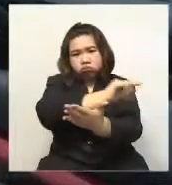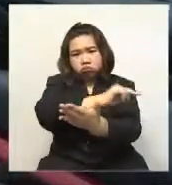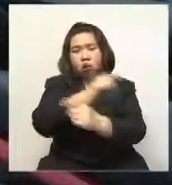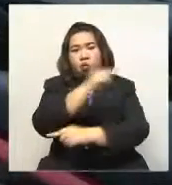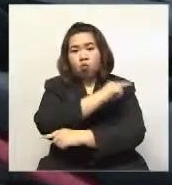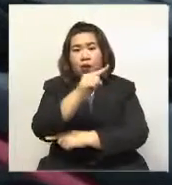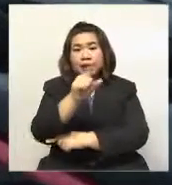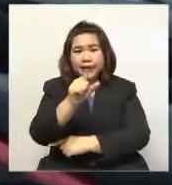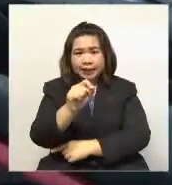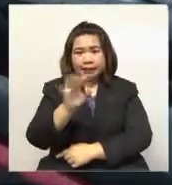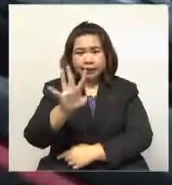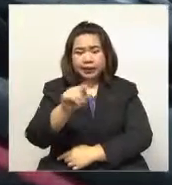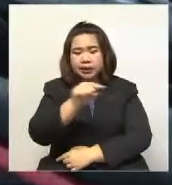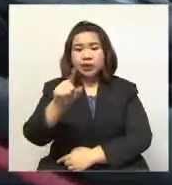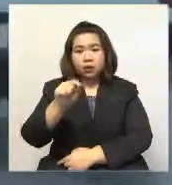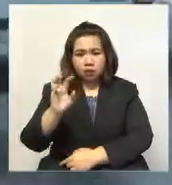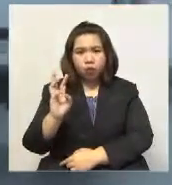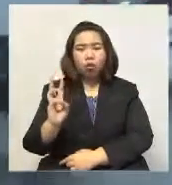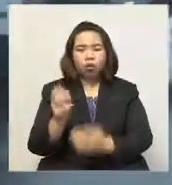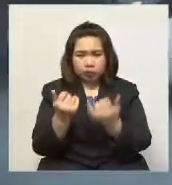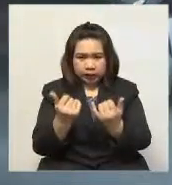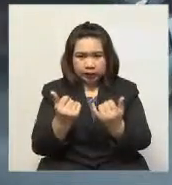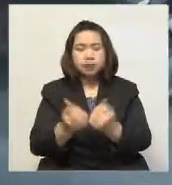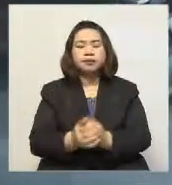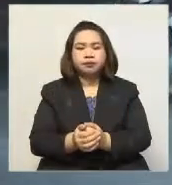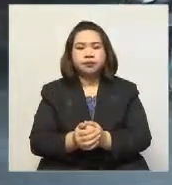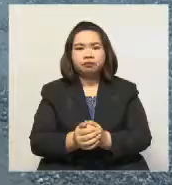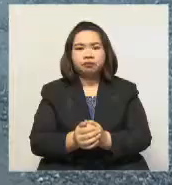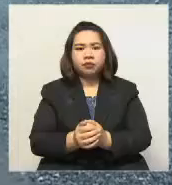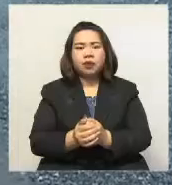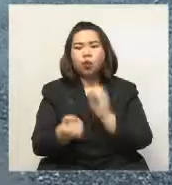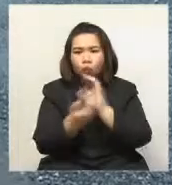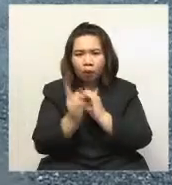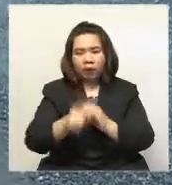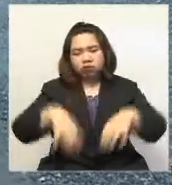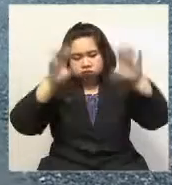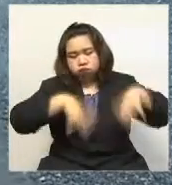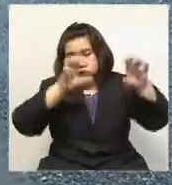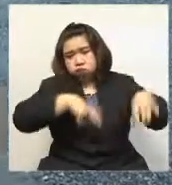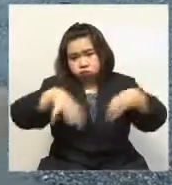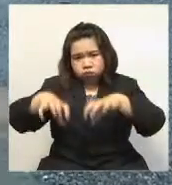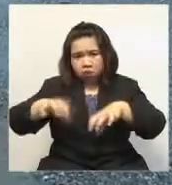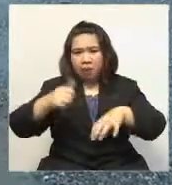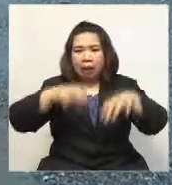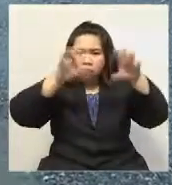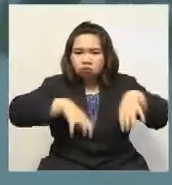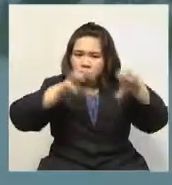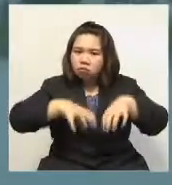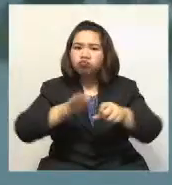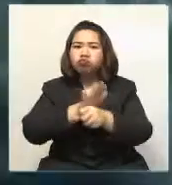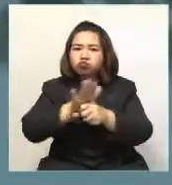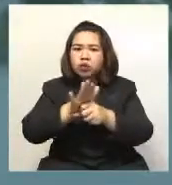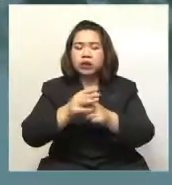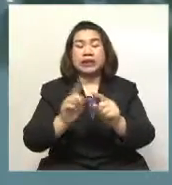ช่วัที่ 24-26 ตุลาคมนี้เพาฉะนั้กจะสงผลให้มีฝนตกหนักถึงหนักมากบางพื้นที่คะ